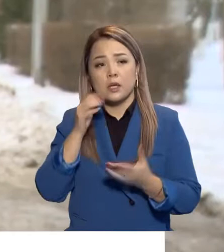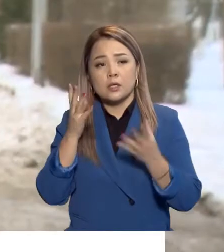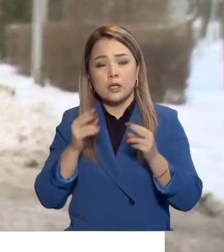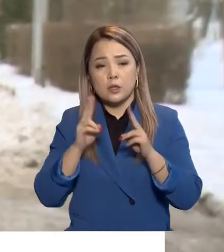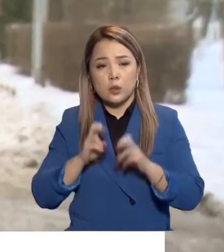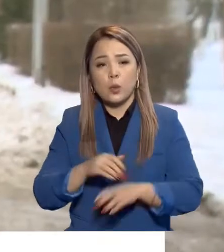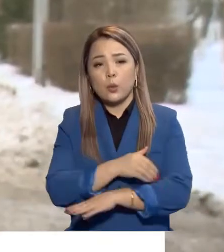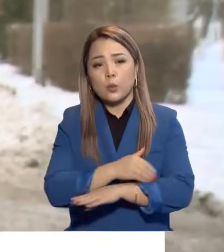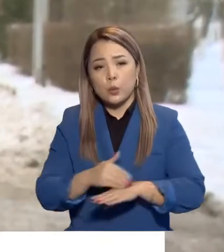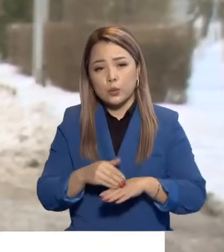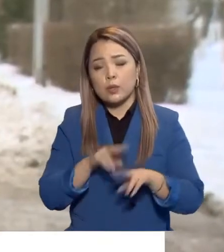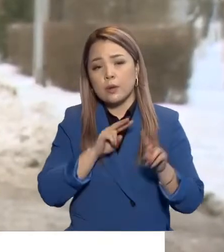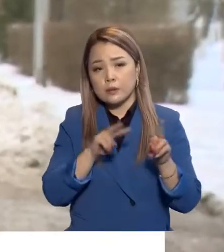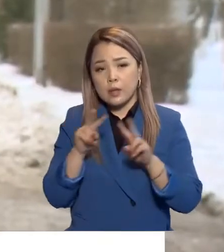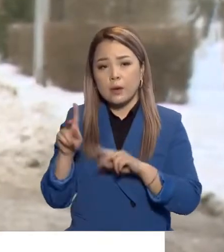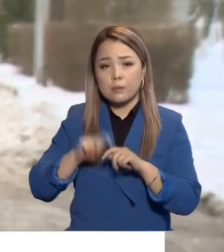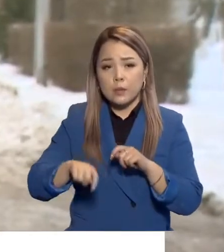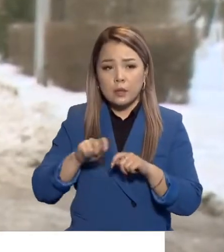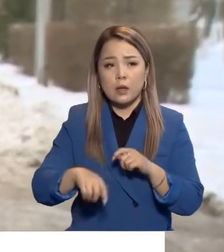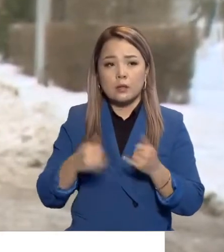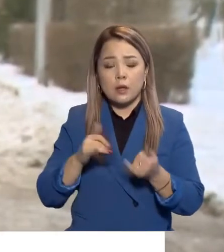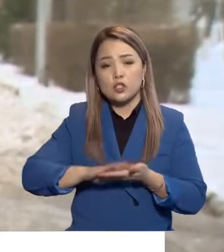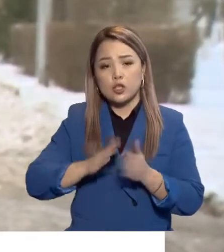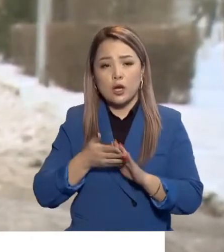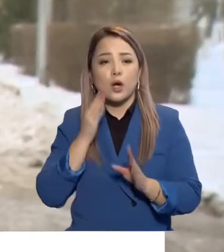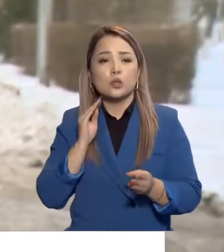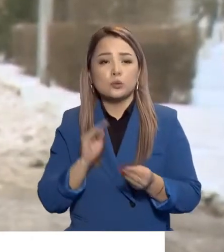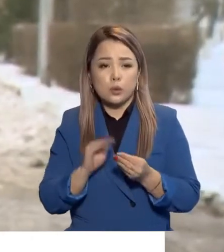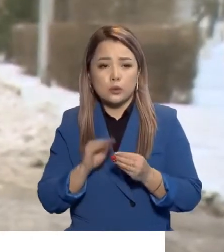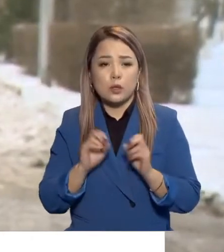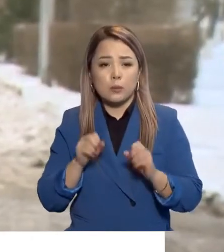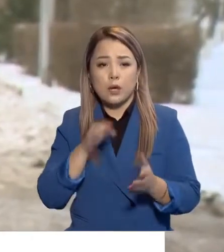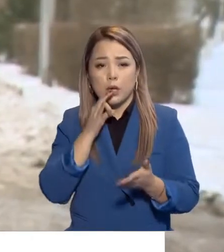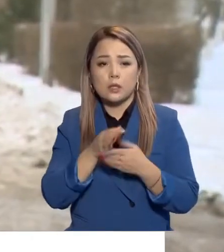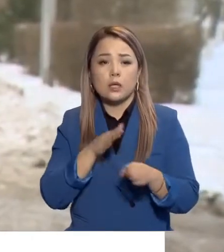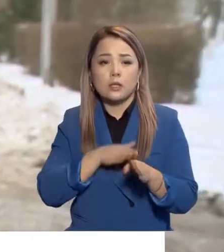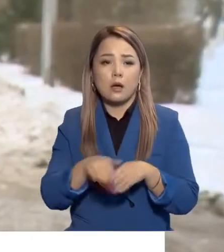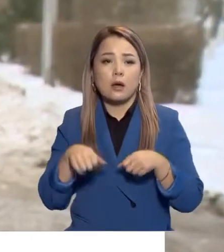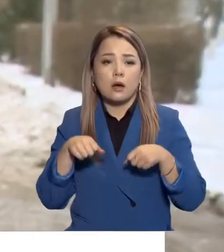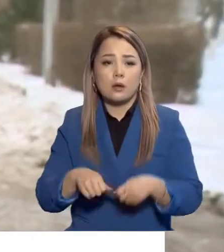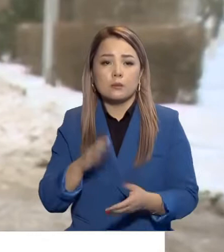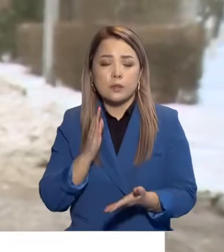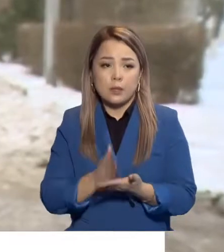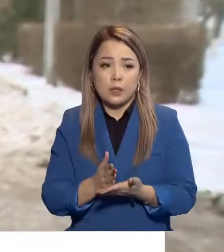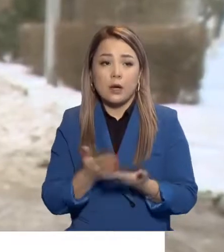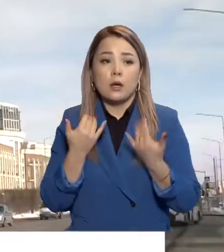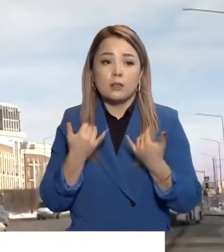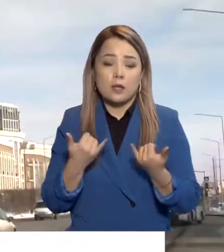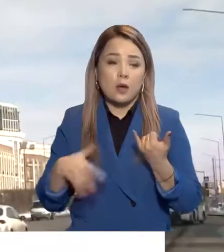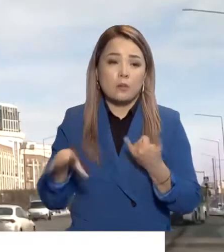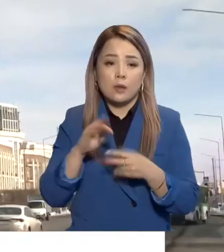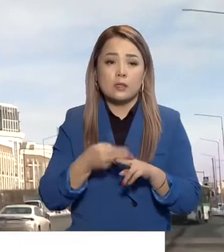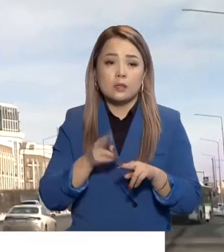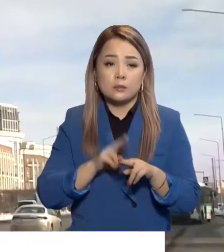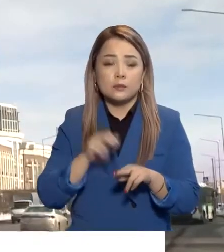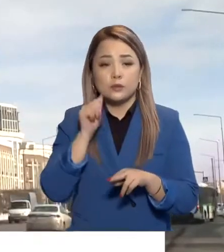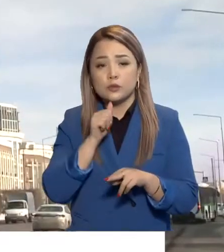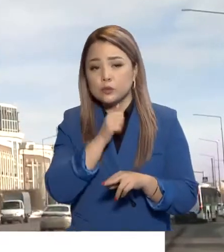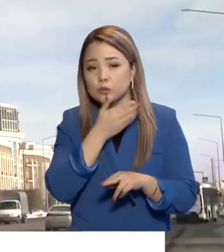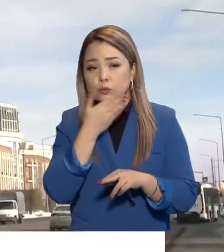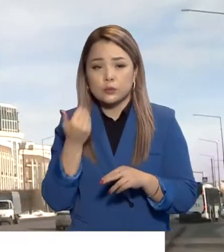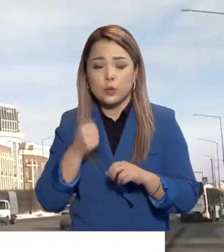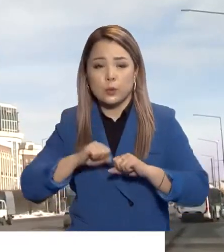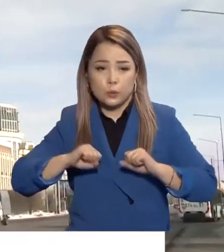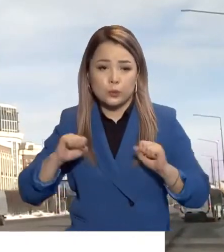көшеде жүрміз. Сол себепті қаладағы ахуал тұрақты деп айтуға толық хақымыз бар. Жасыратын жоқ. Алыс